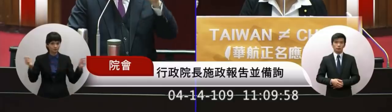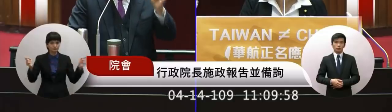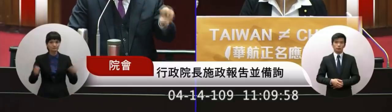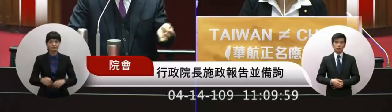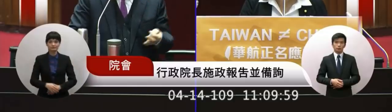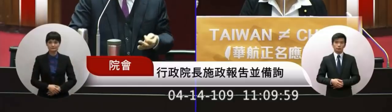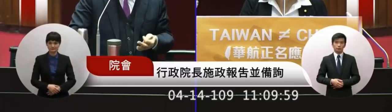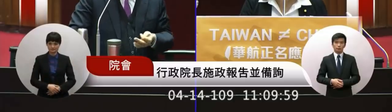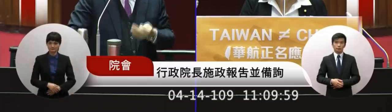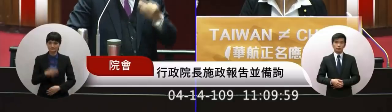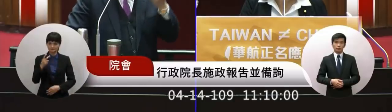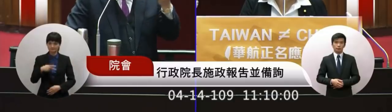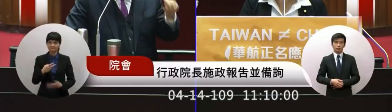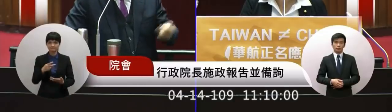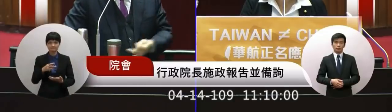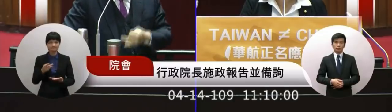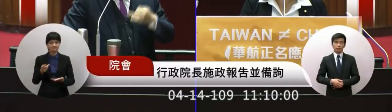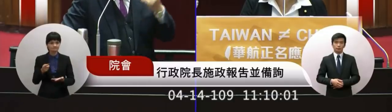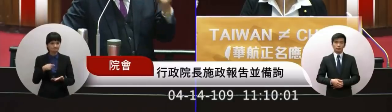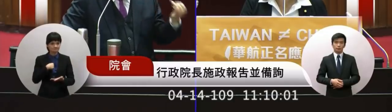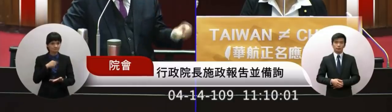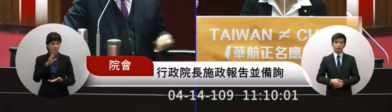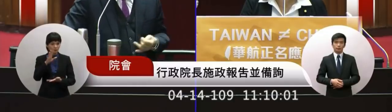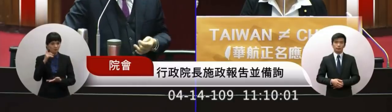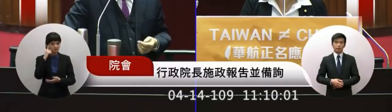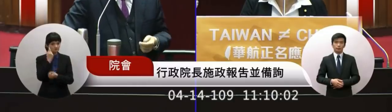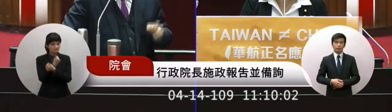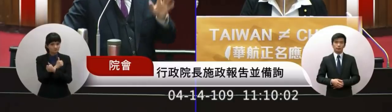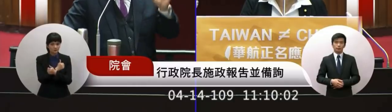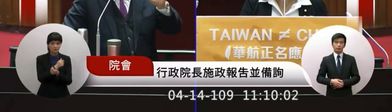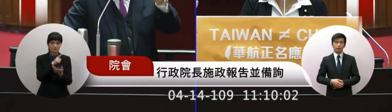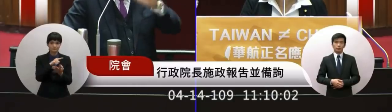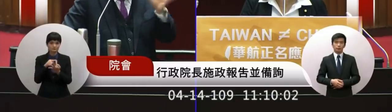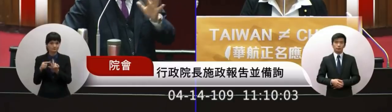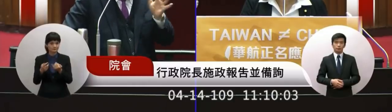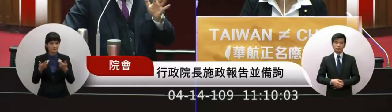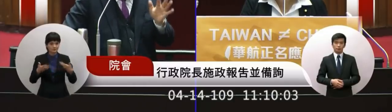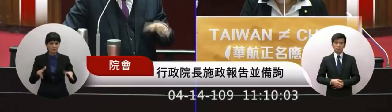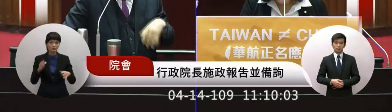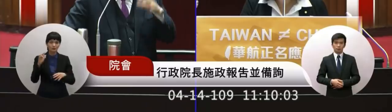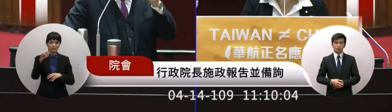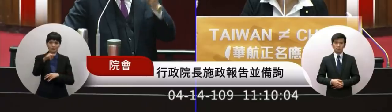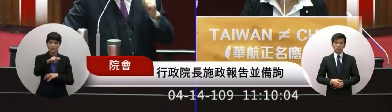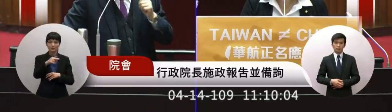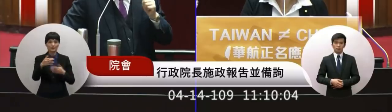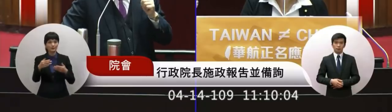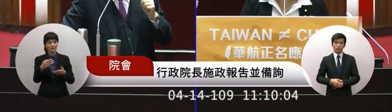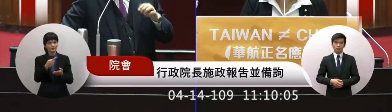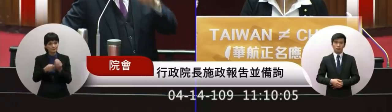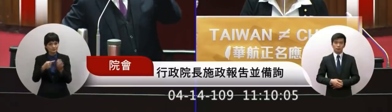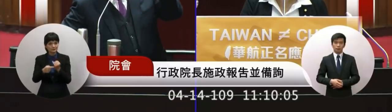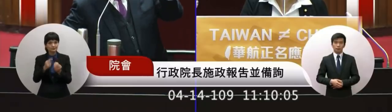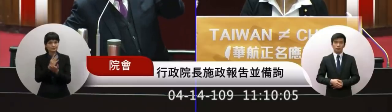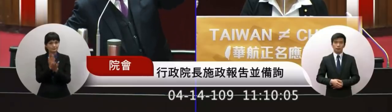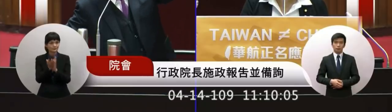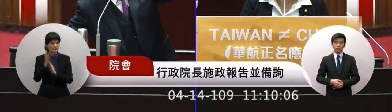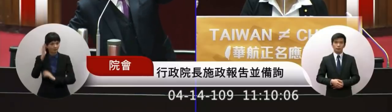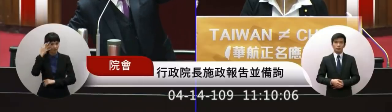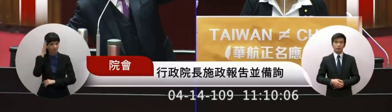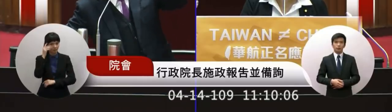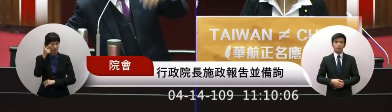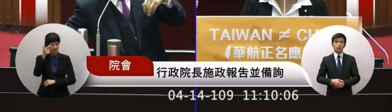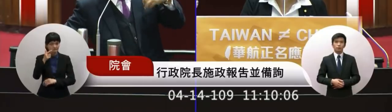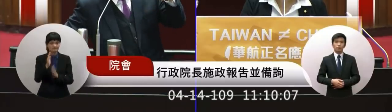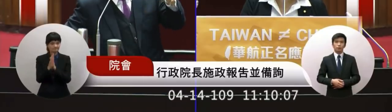香蕃跟其他種種的嚴重這比較複雜這不是那麼簡單但是